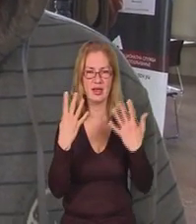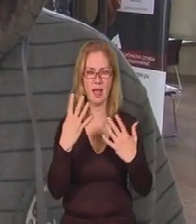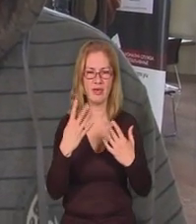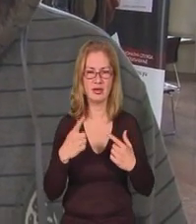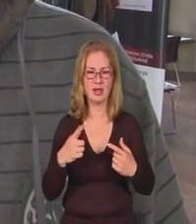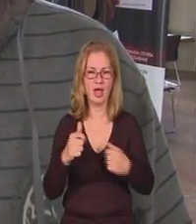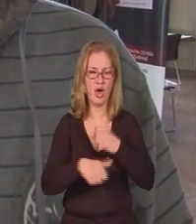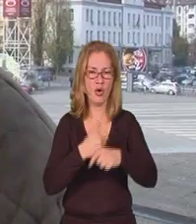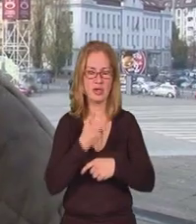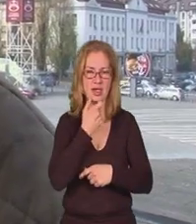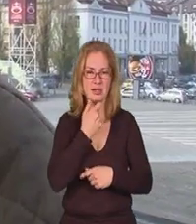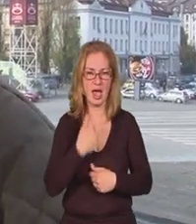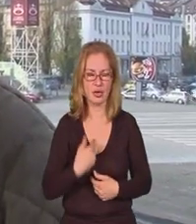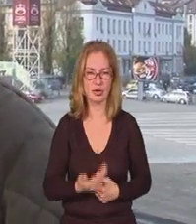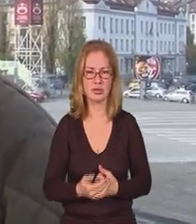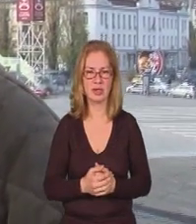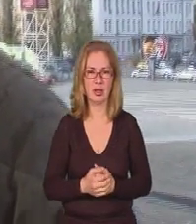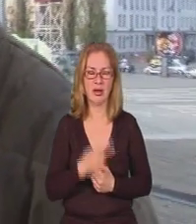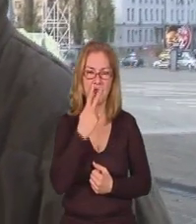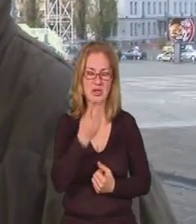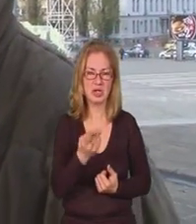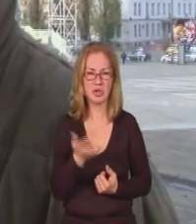59 života. Pa vidjet ćemo.